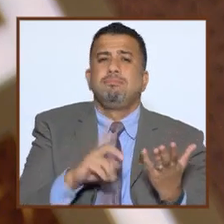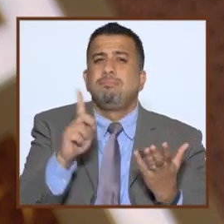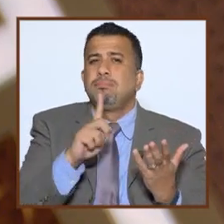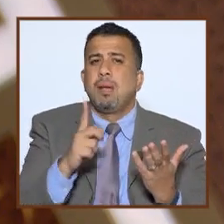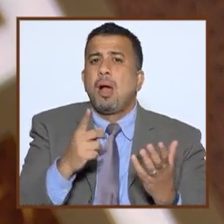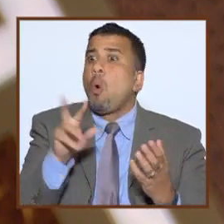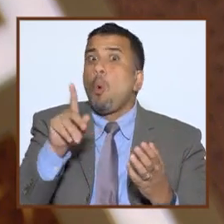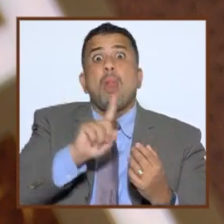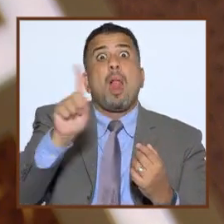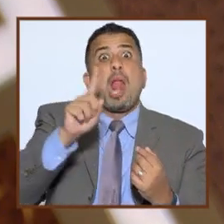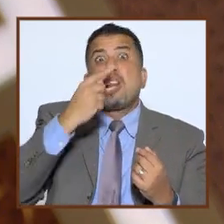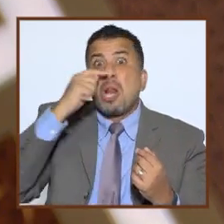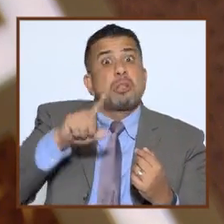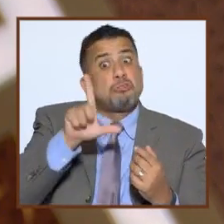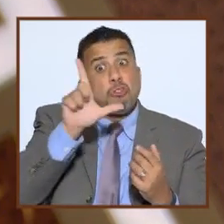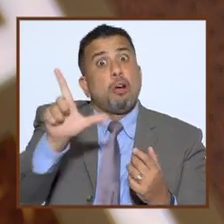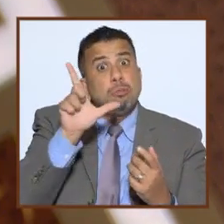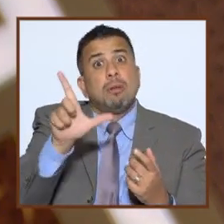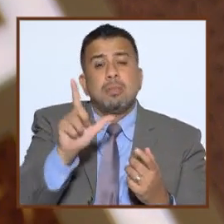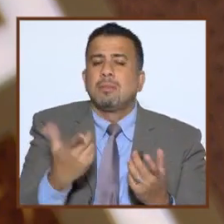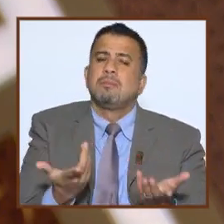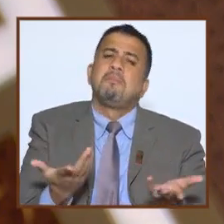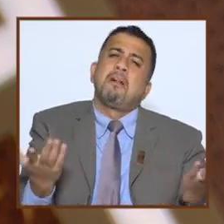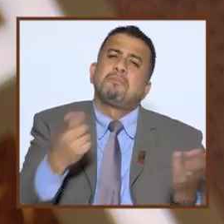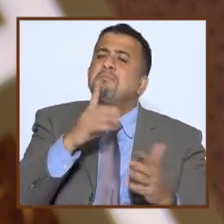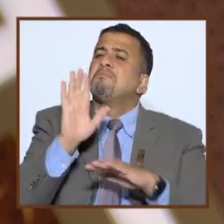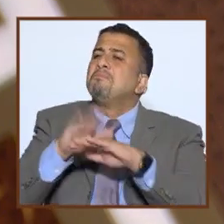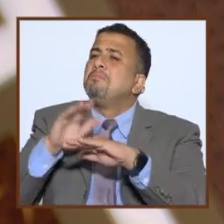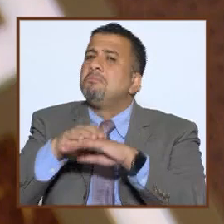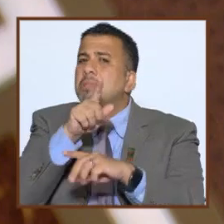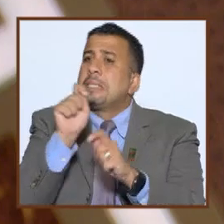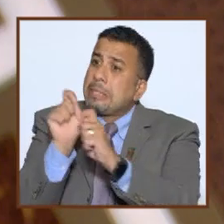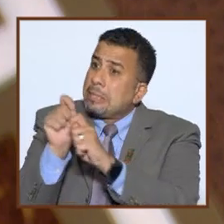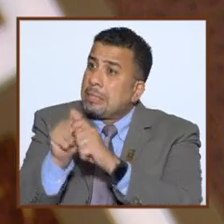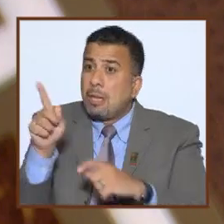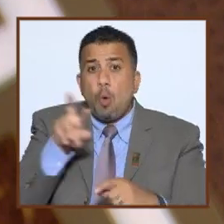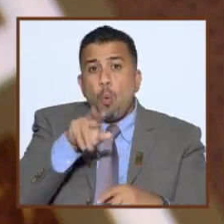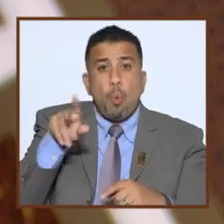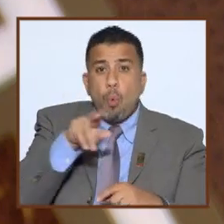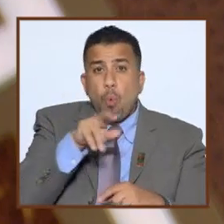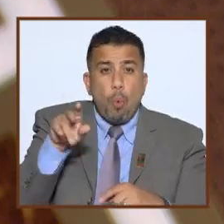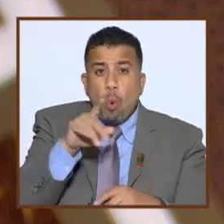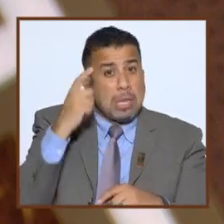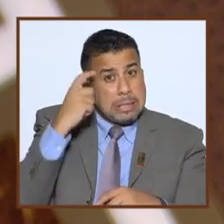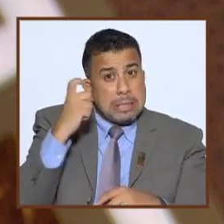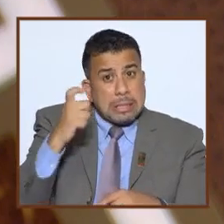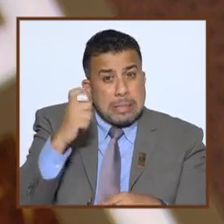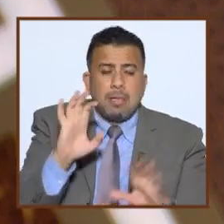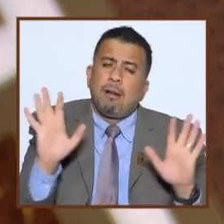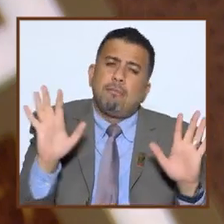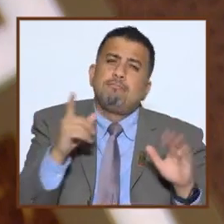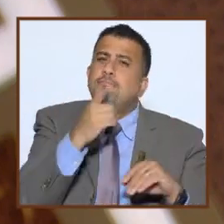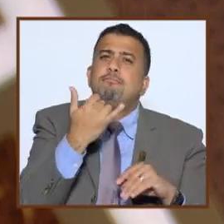تسالين عنها يوم القيامه لا تسالين عنها يوم القيامه ان عليك الا البلاء وانك لا تهدي من احببت